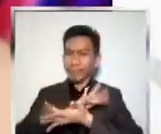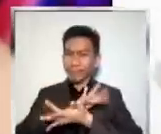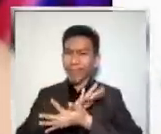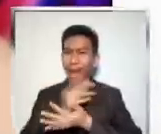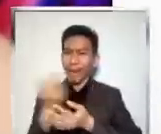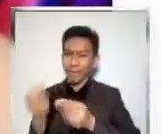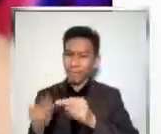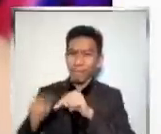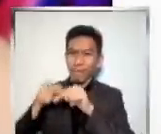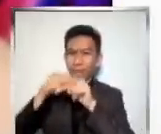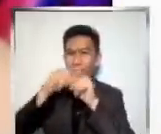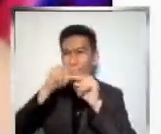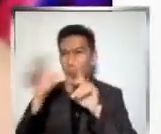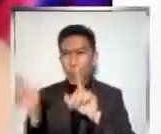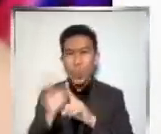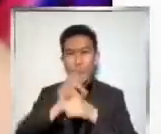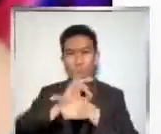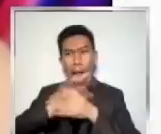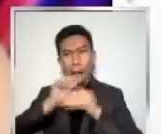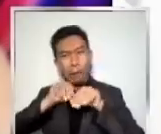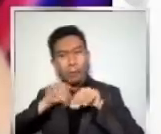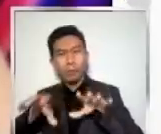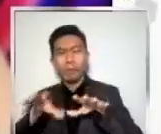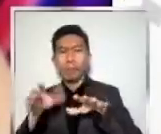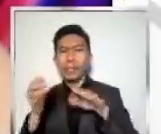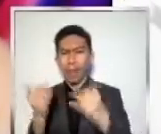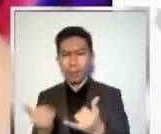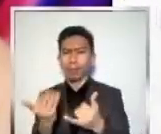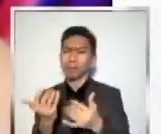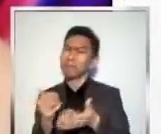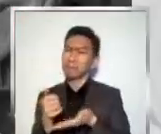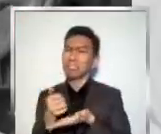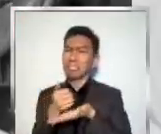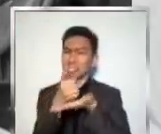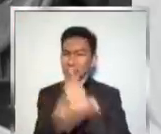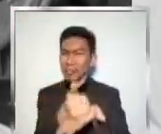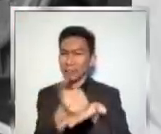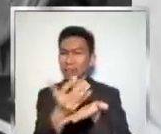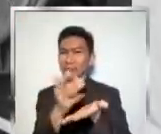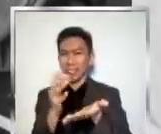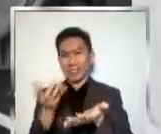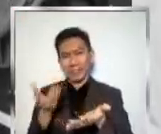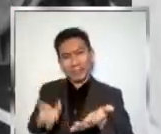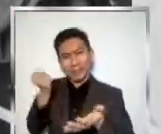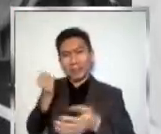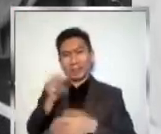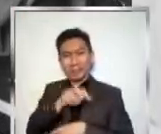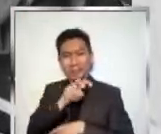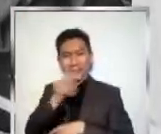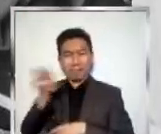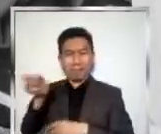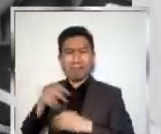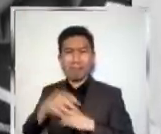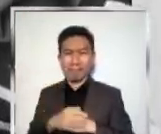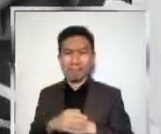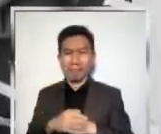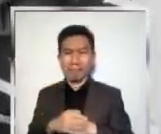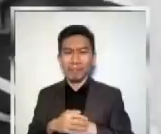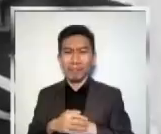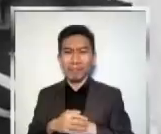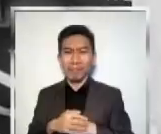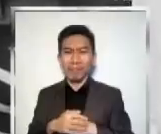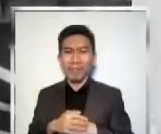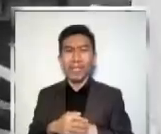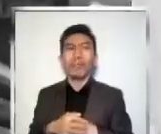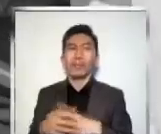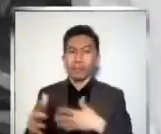kumbaga, siguro tulong na rin yan sa ating mga frontliners. Sa kabila ng sunod-sunod na pagsubok sa pamilya ni